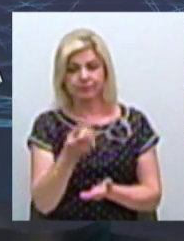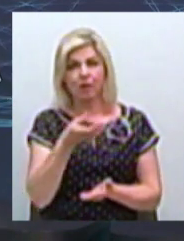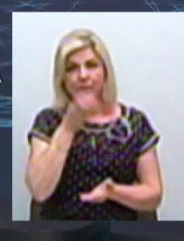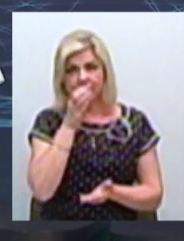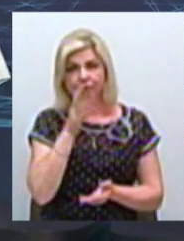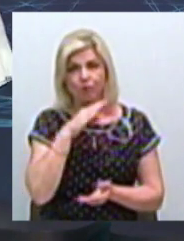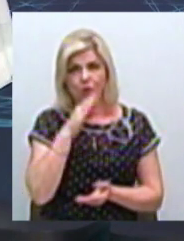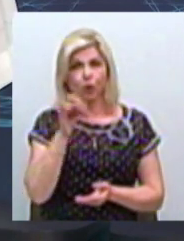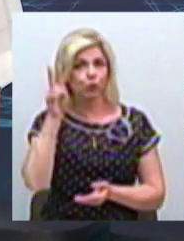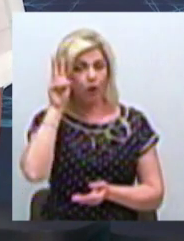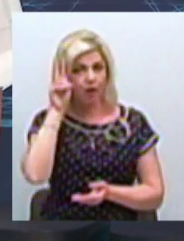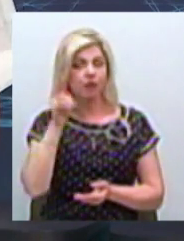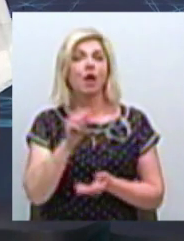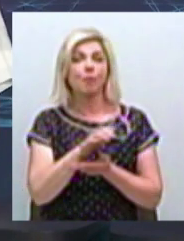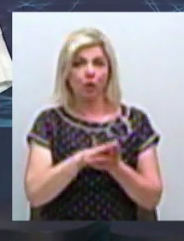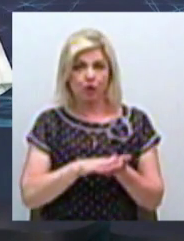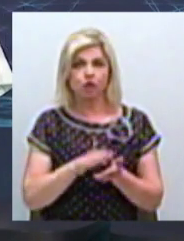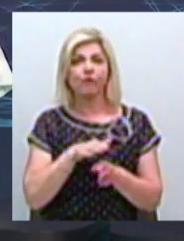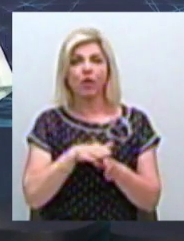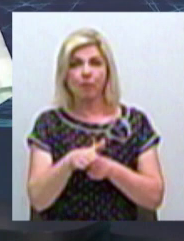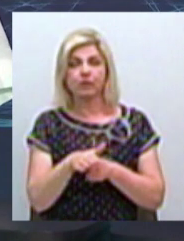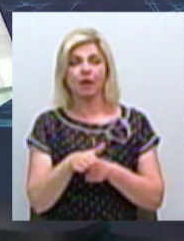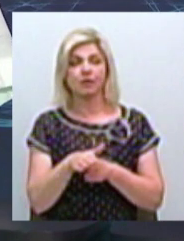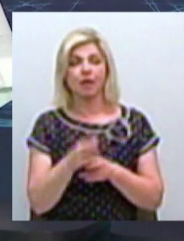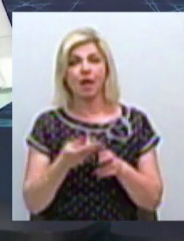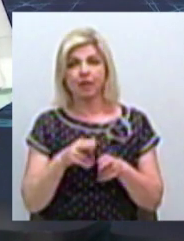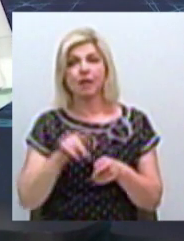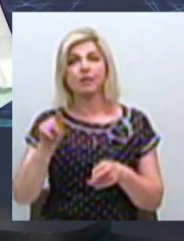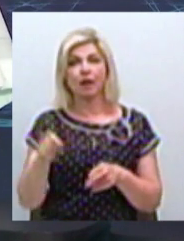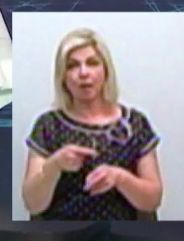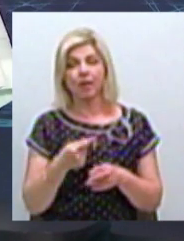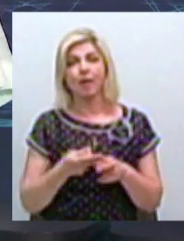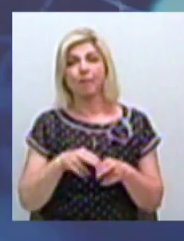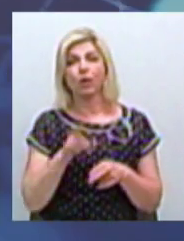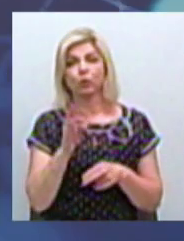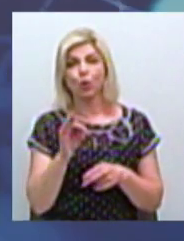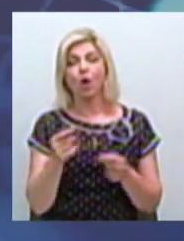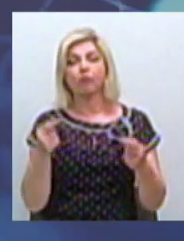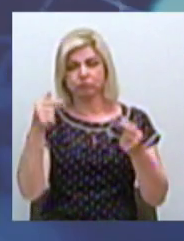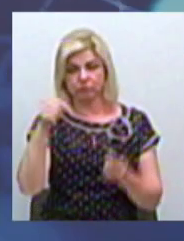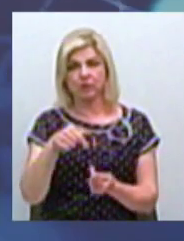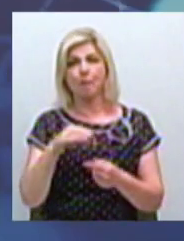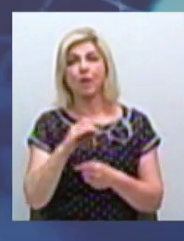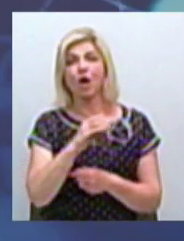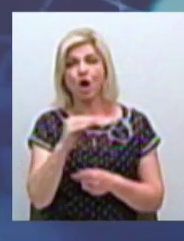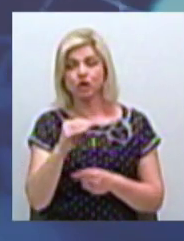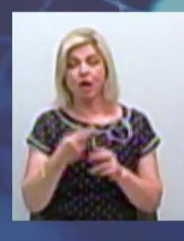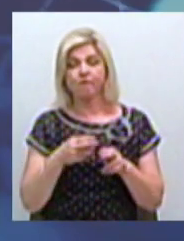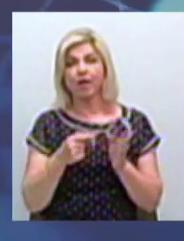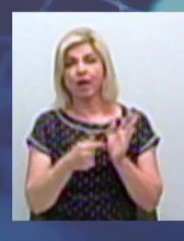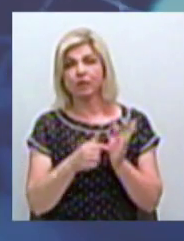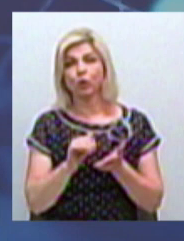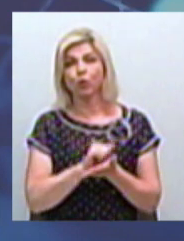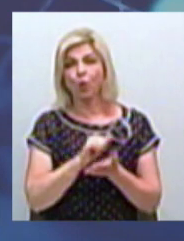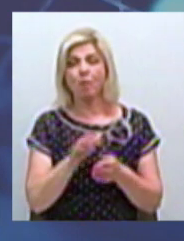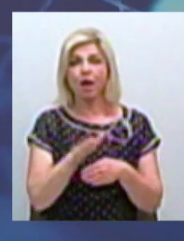туалеты. Мы продолжаем выполнять, скажем так, эти требования, именно предназначенные к пляжам, но в этом документе граница